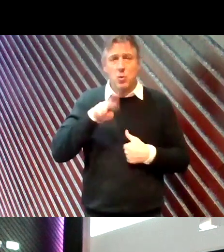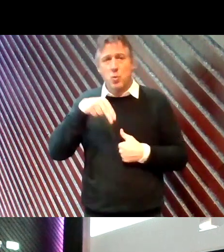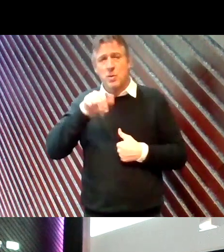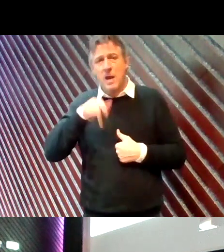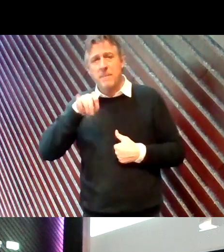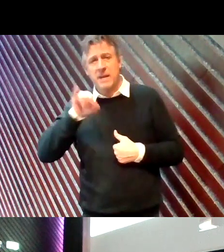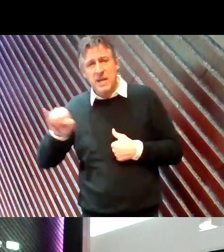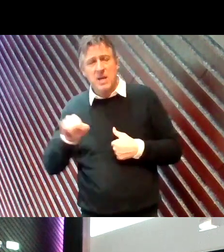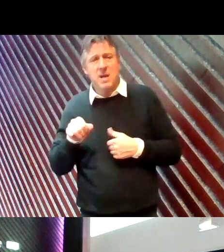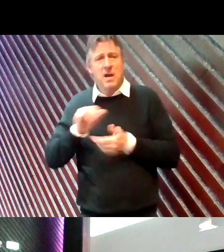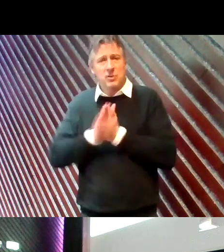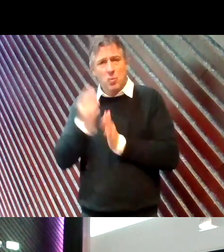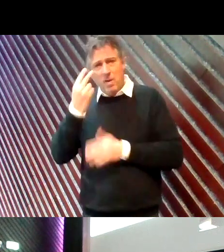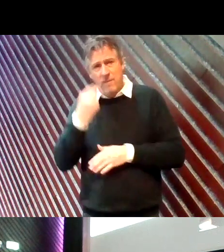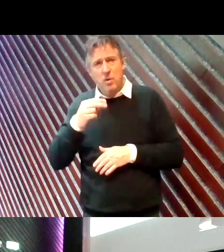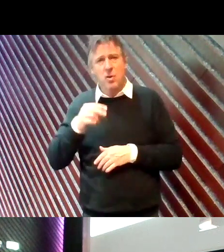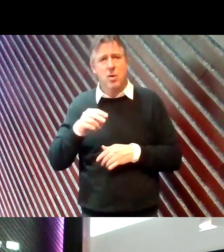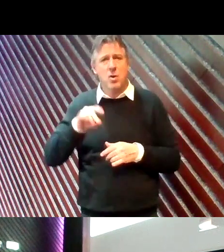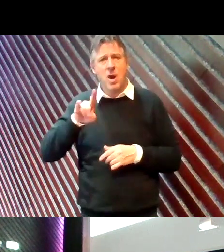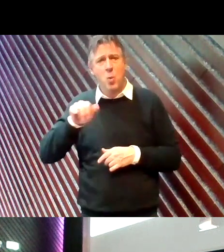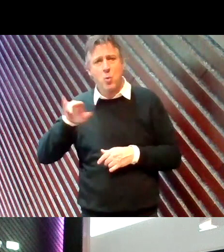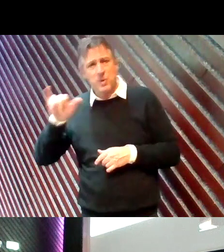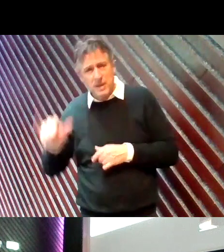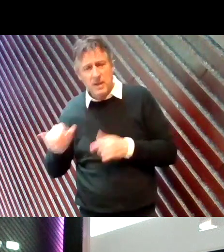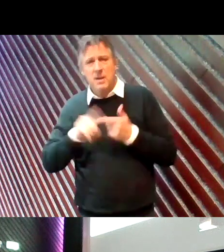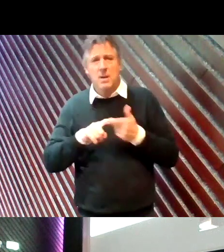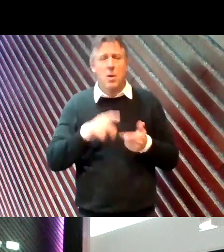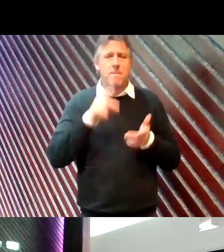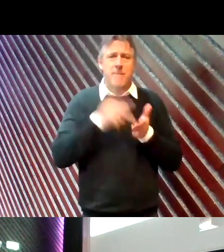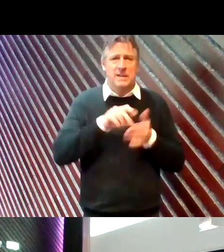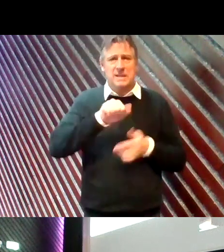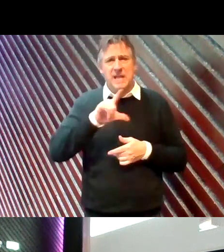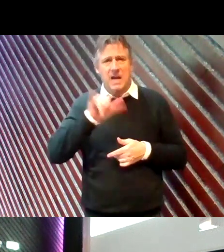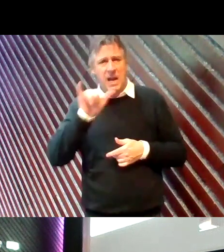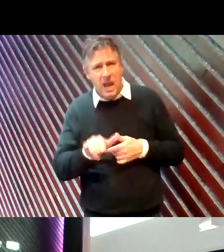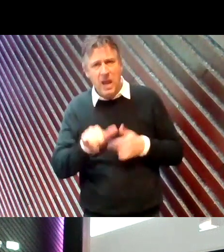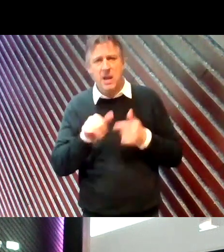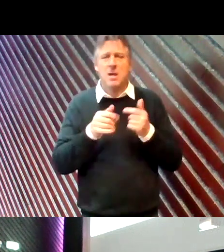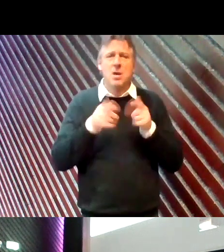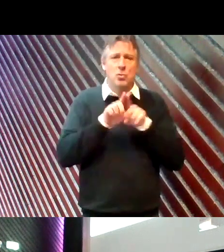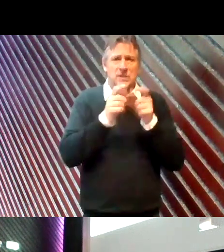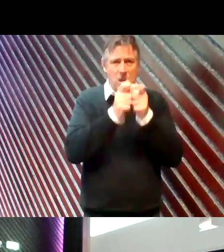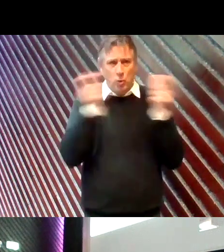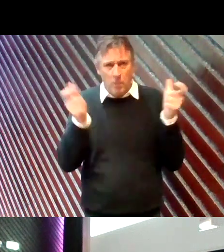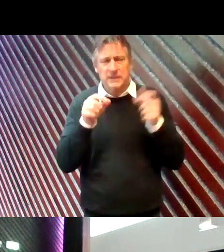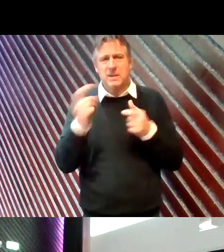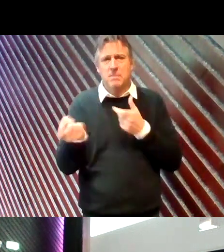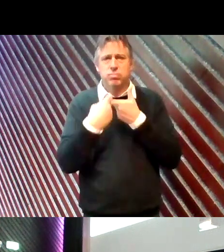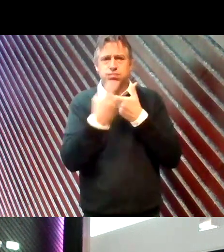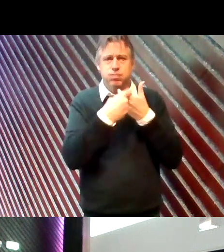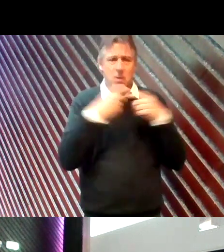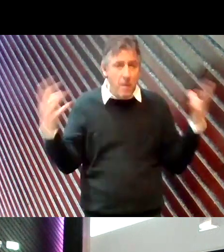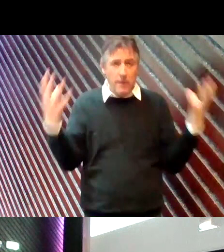a aussi des chercheurs des labos donc Paris-Saclayer l'Intellicum on a aussi des entreprises des petites comme des